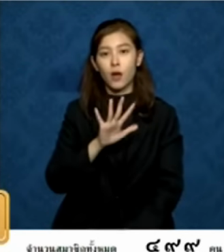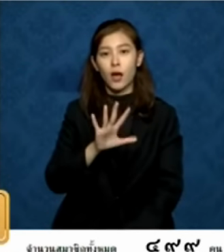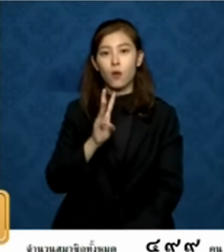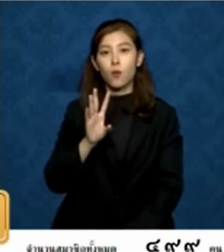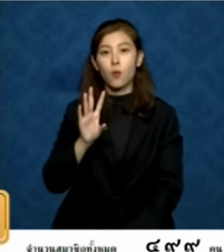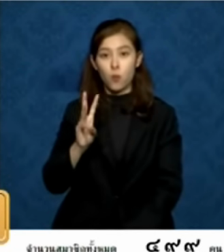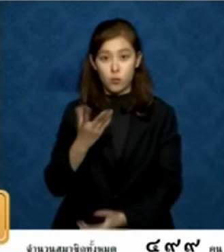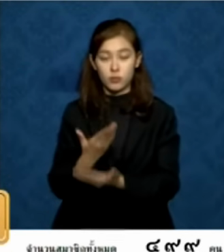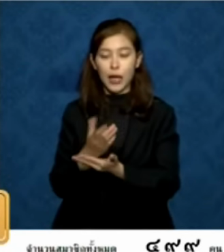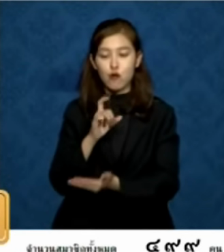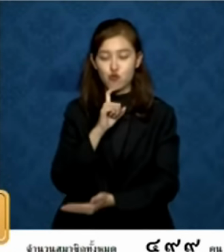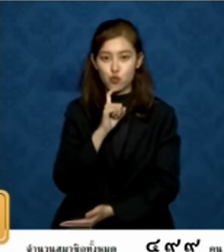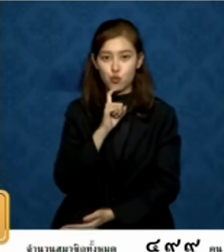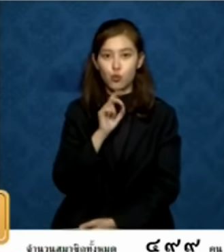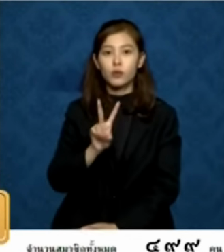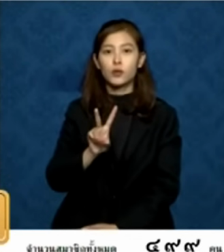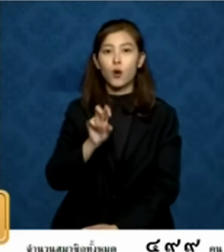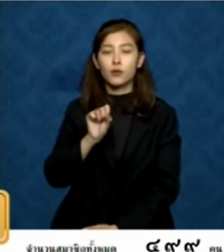ทั้งสิ้น